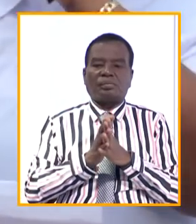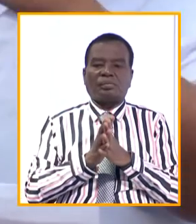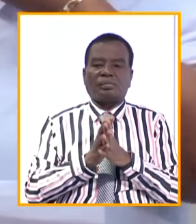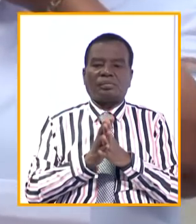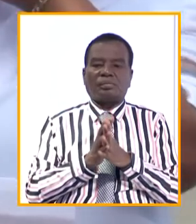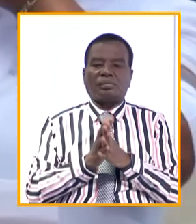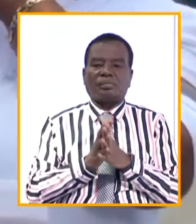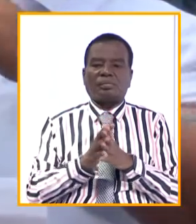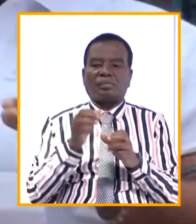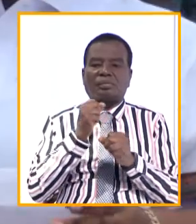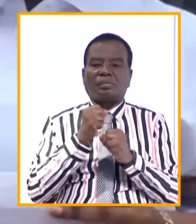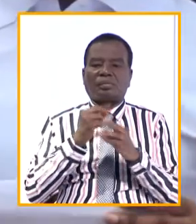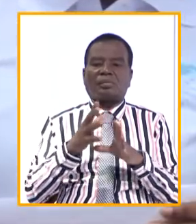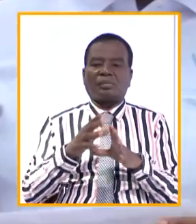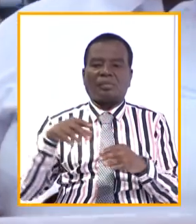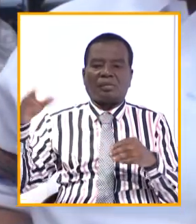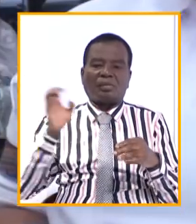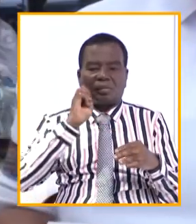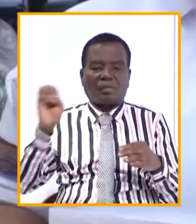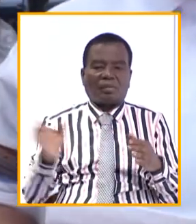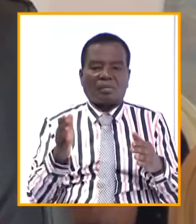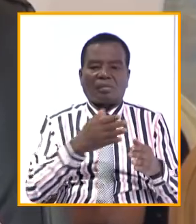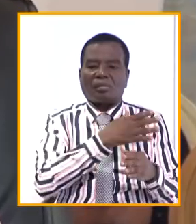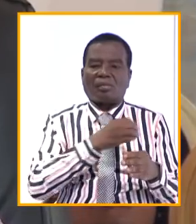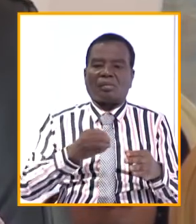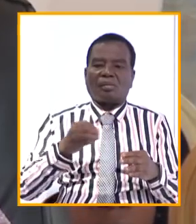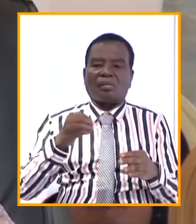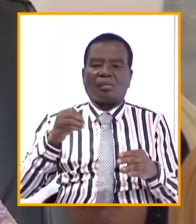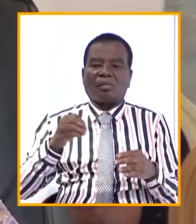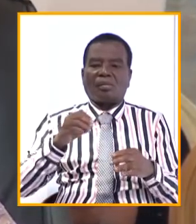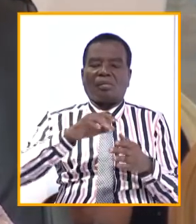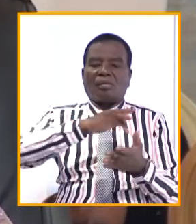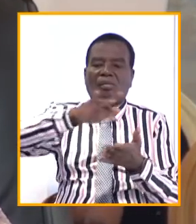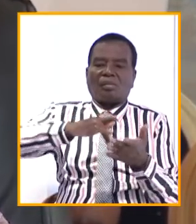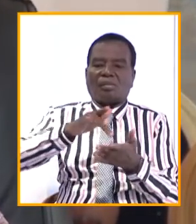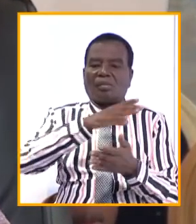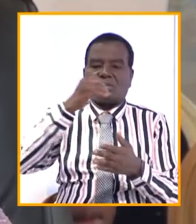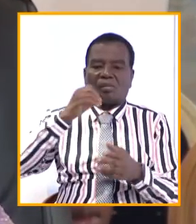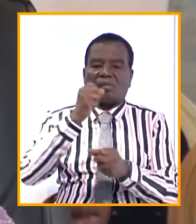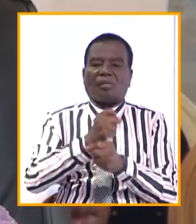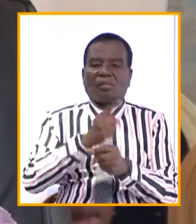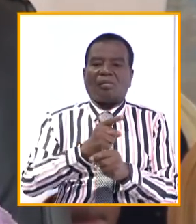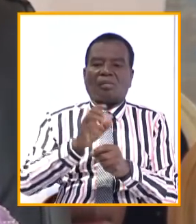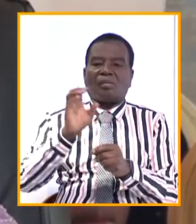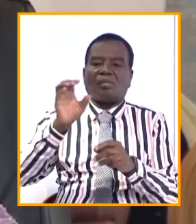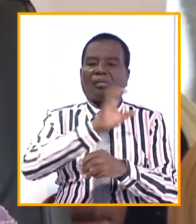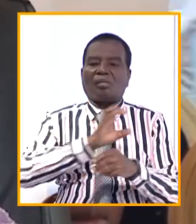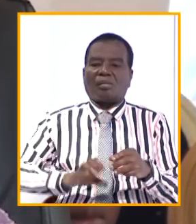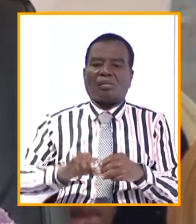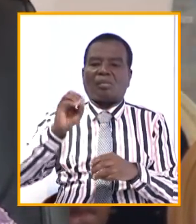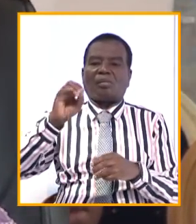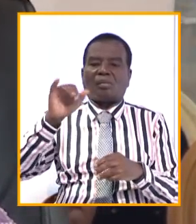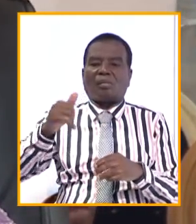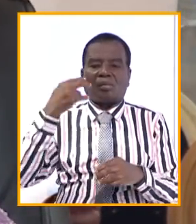Assidue et ponctuelle, elle balaie les chaussées, les carrefours pour maintenir la commune de Cocody, voire la